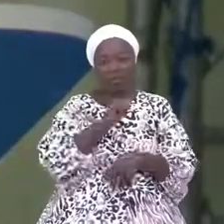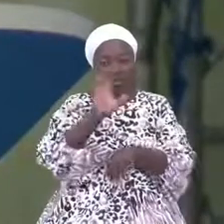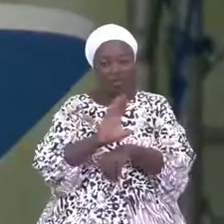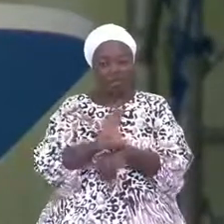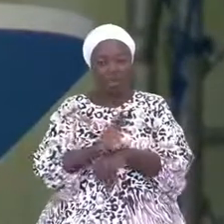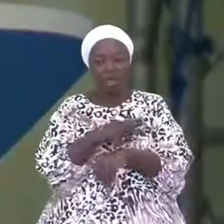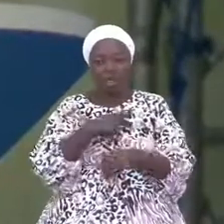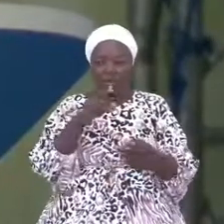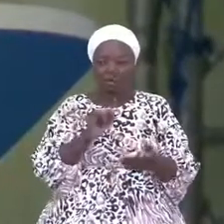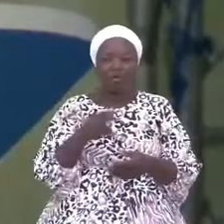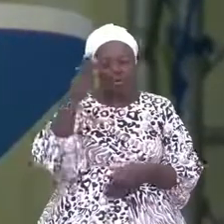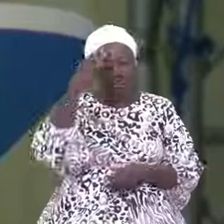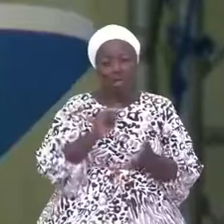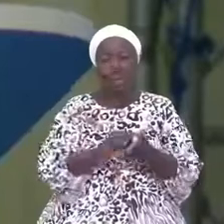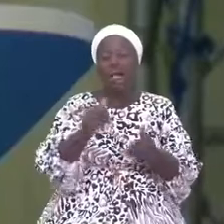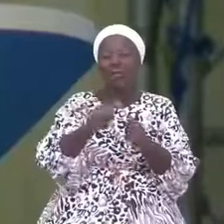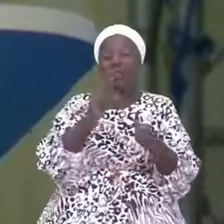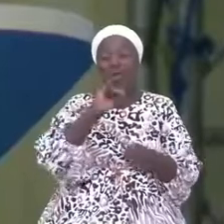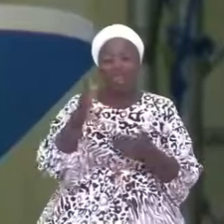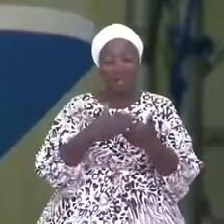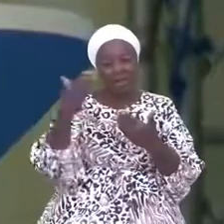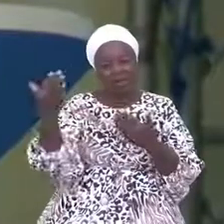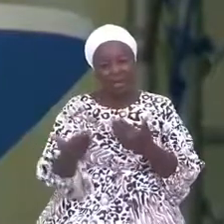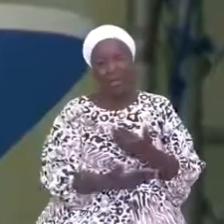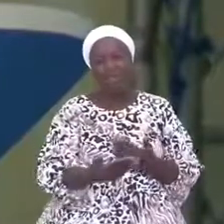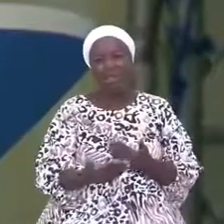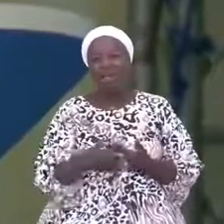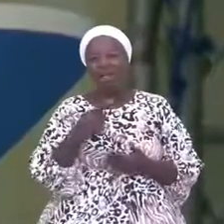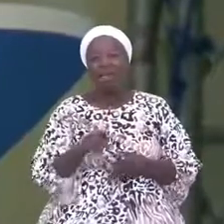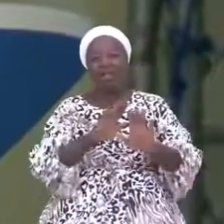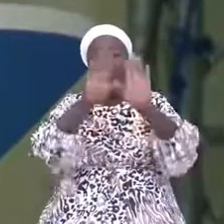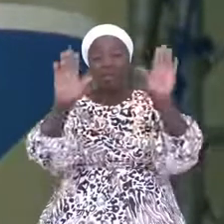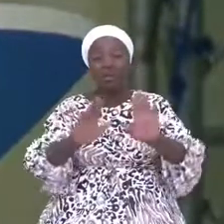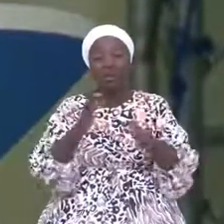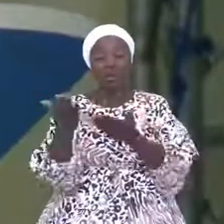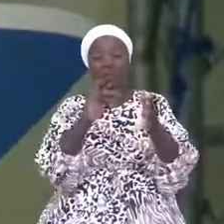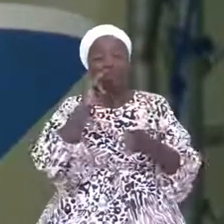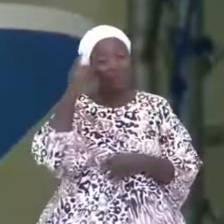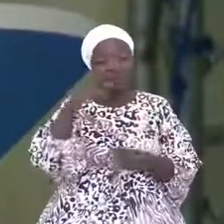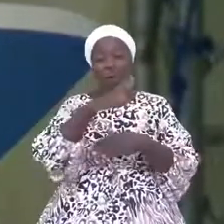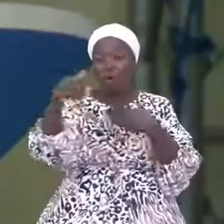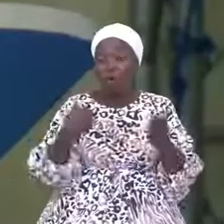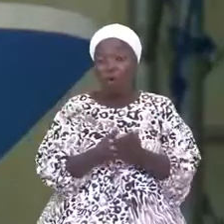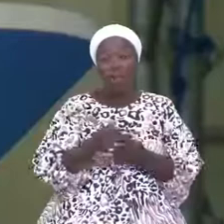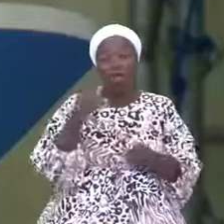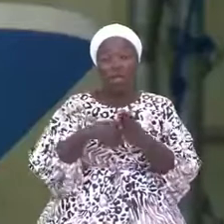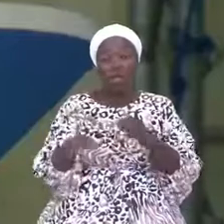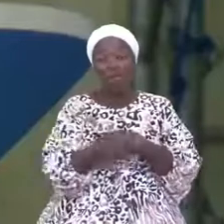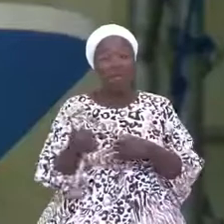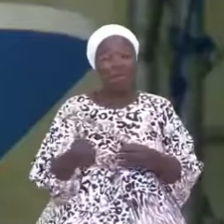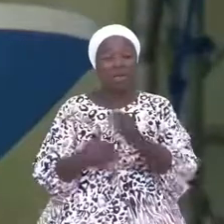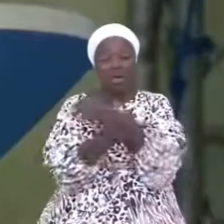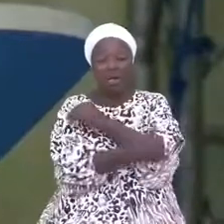lieu principal pour la croisade. Donc ceux qui sont au lieu principal, dans les environs,